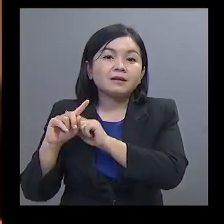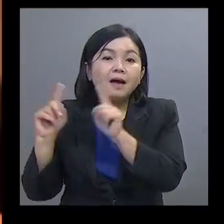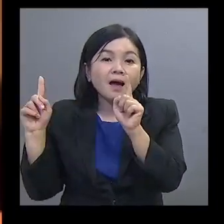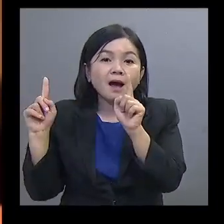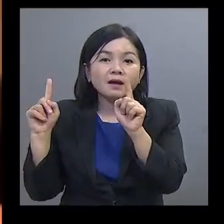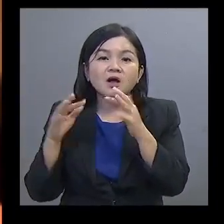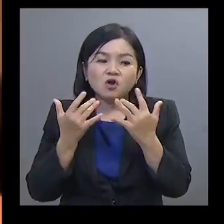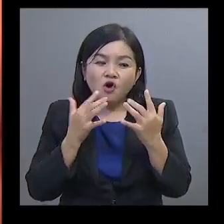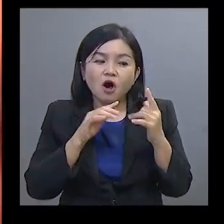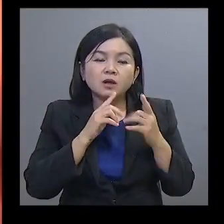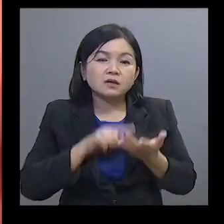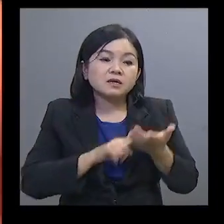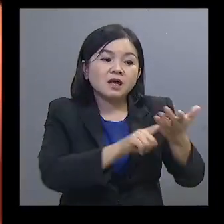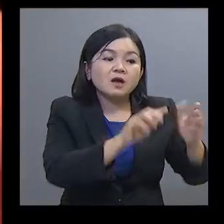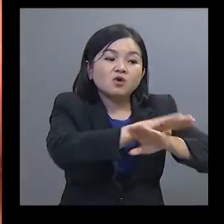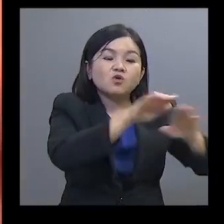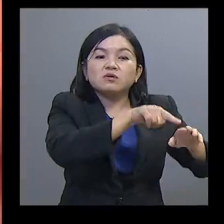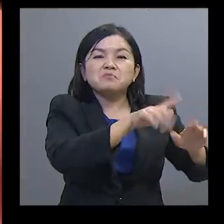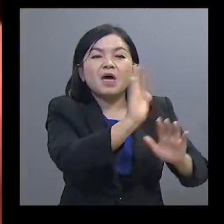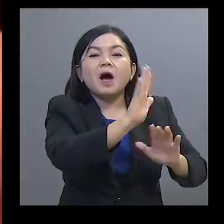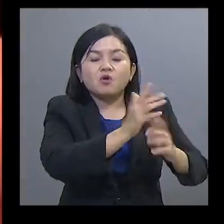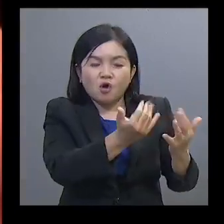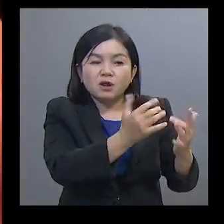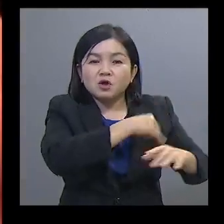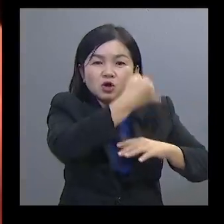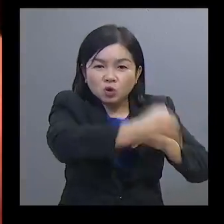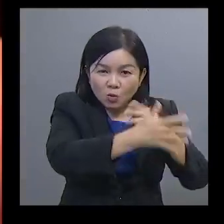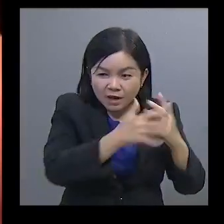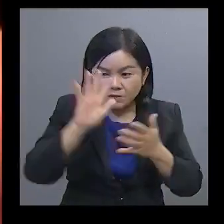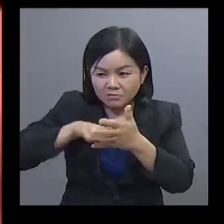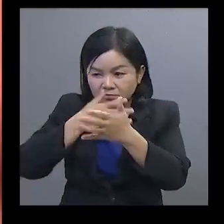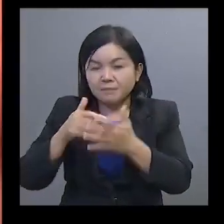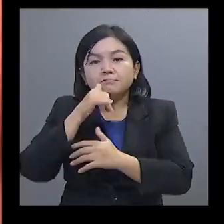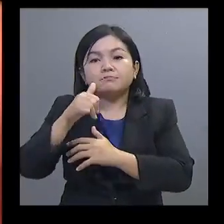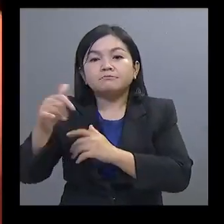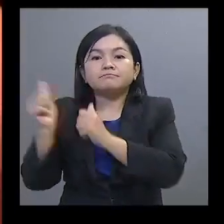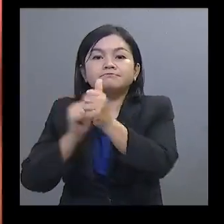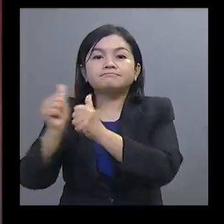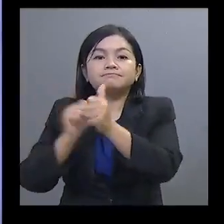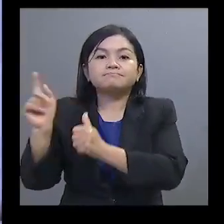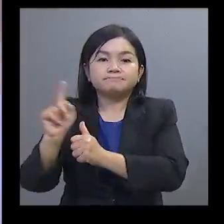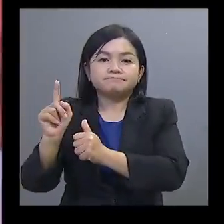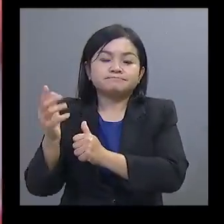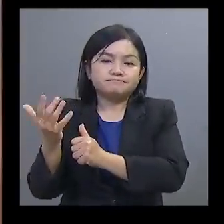คลียร์การยกเลิกสัญญากับวันแชมเปี้ยนชิพก่อนแล้วจะวางแผนอีกครั้งค่ะ บ้า